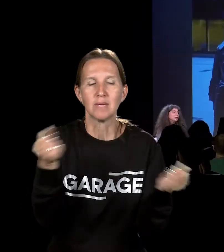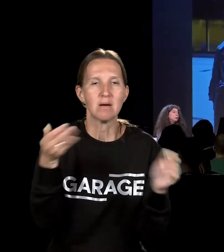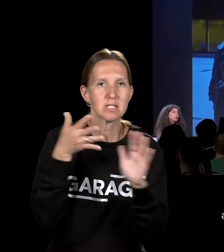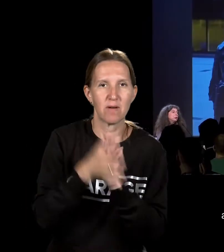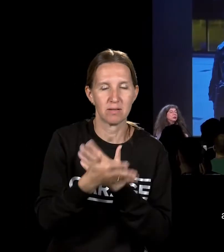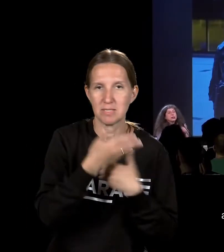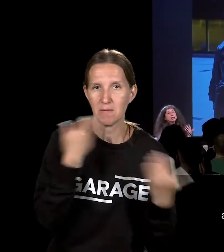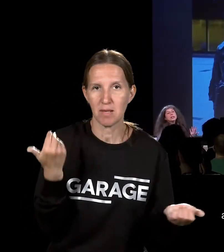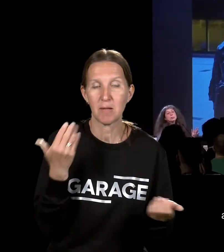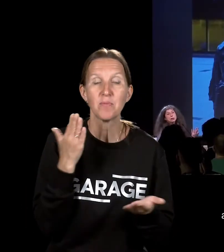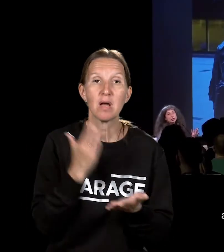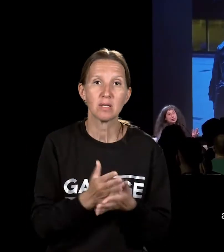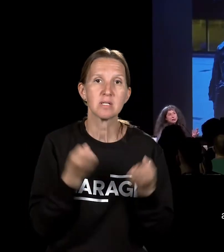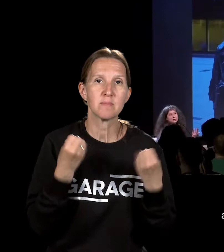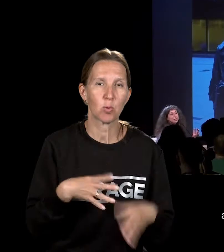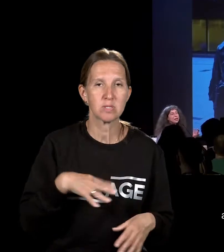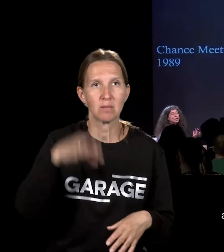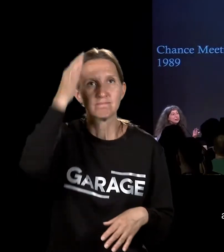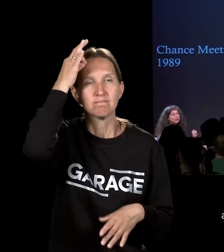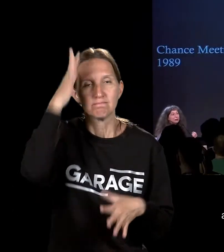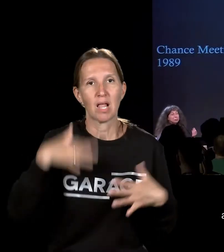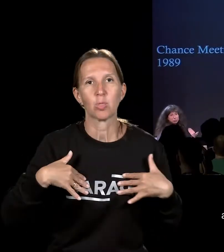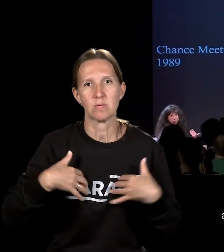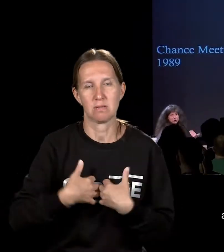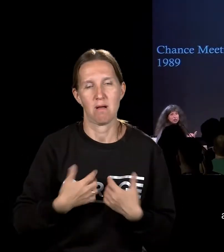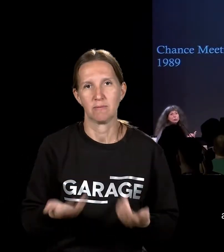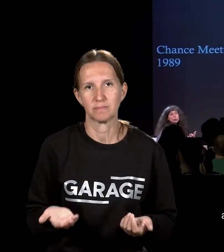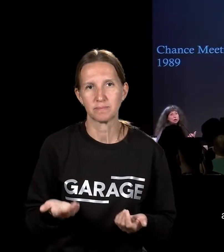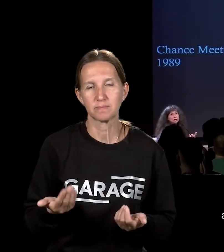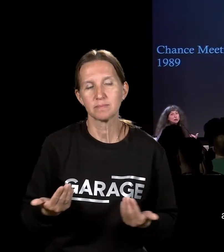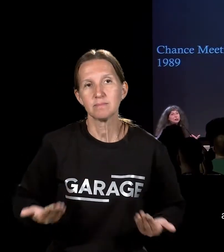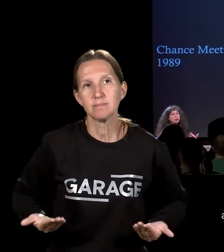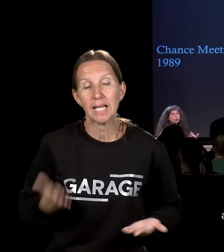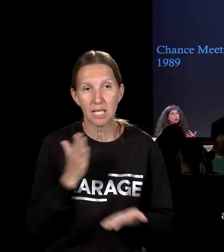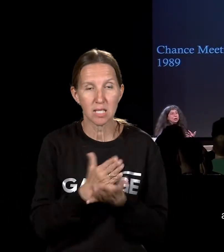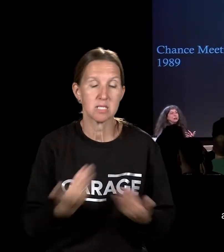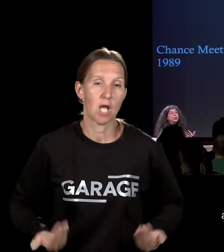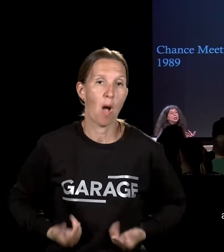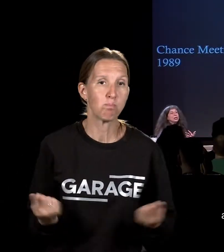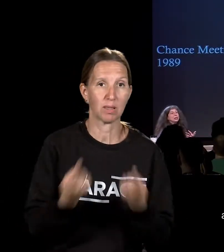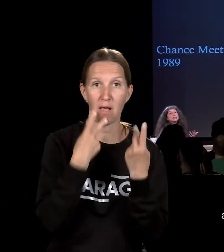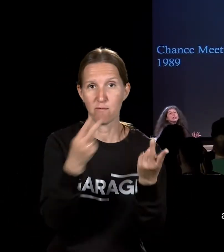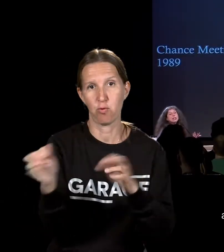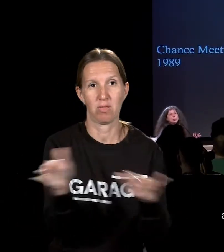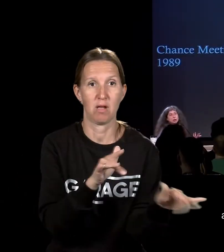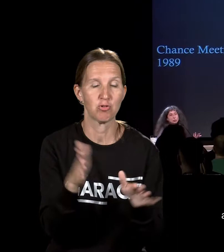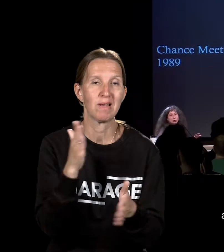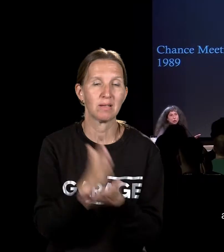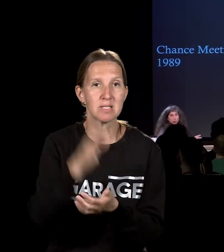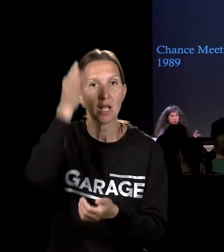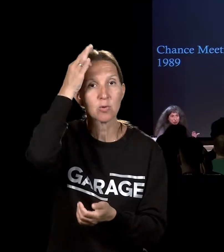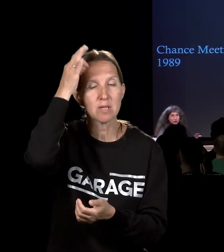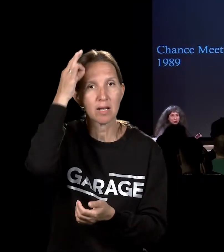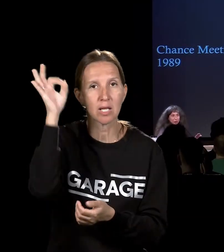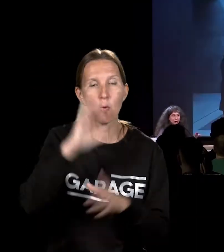симуляторов. Есть абсолютная такая тоска по этой реальности, есть бытовое начало, есть ощущение ностальгии по этому